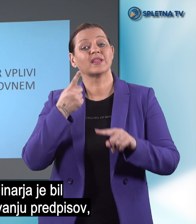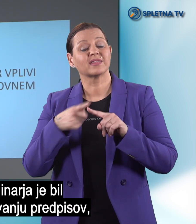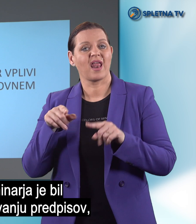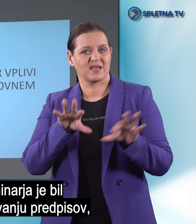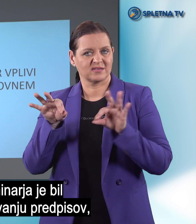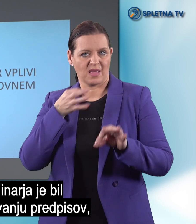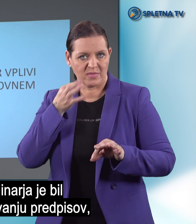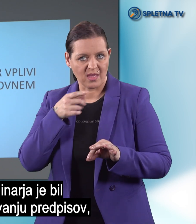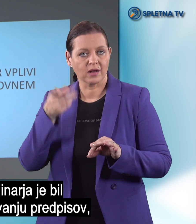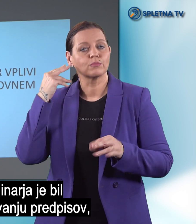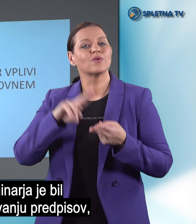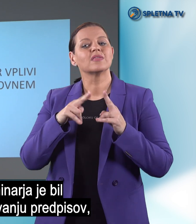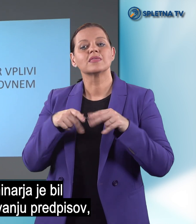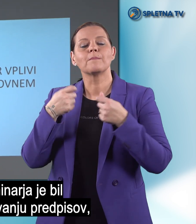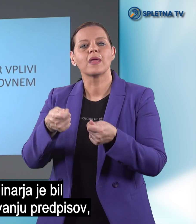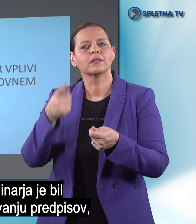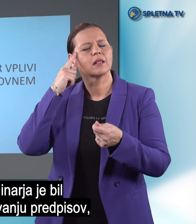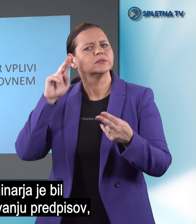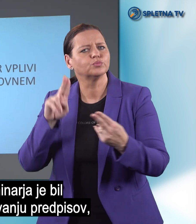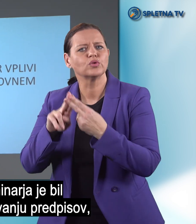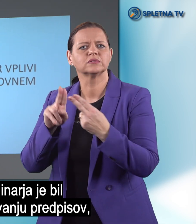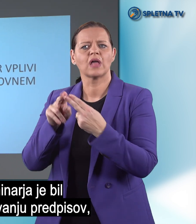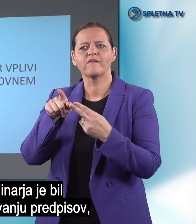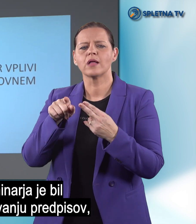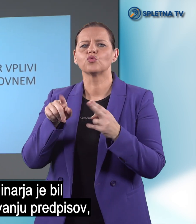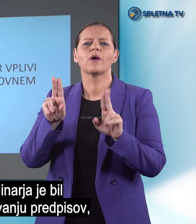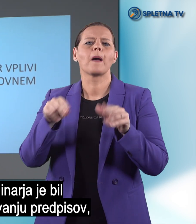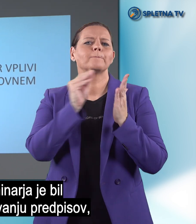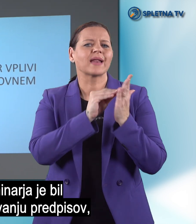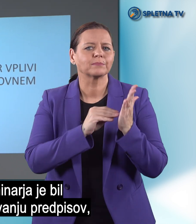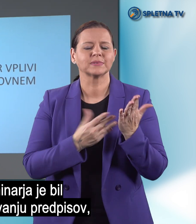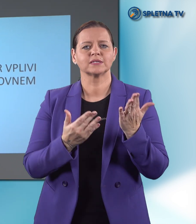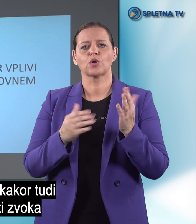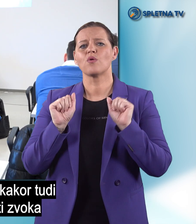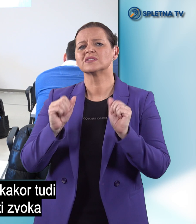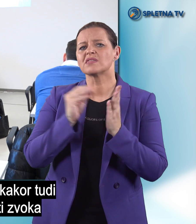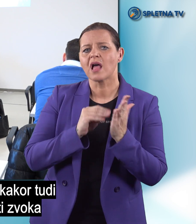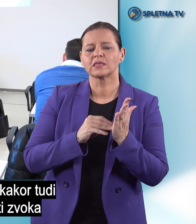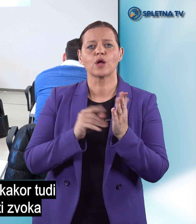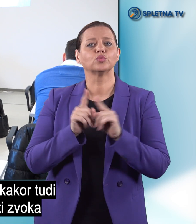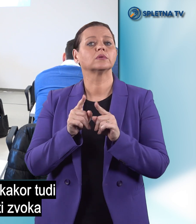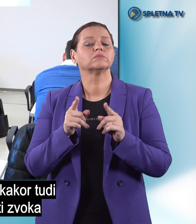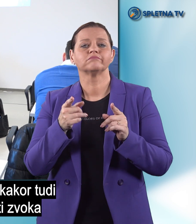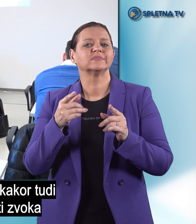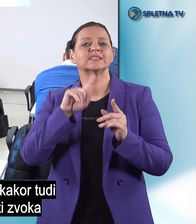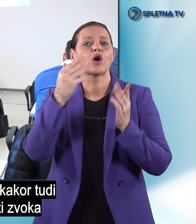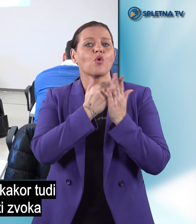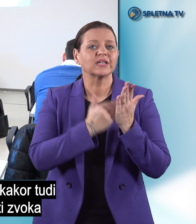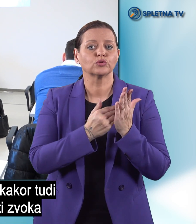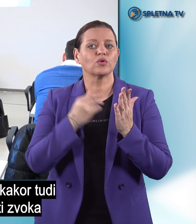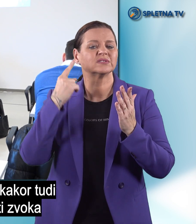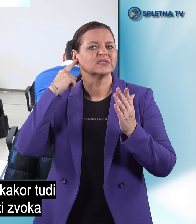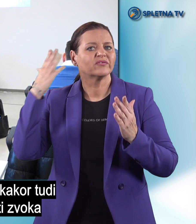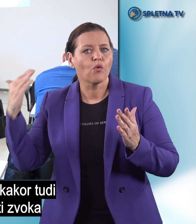Drugi del seminarja je bil namenjen spoznavanju predpisov standardov, kakor tudi zakonitosti zvoka